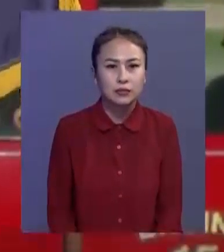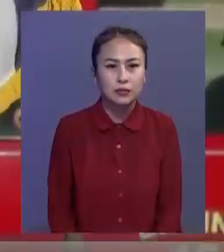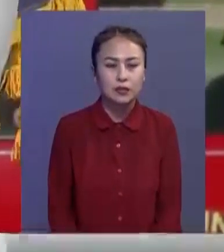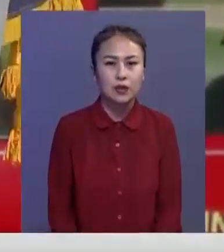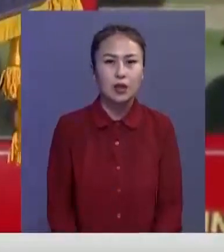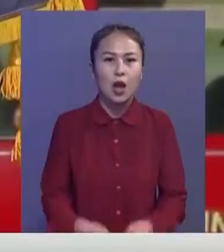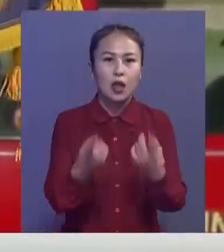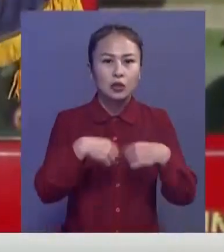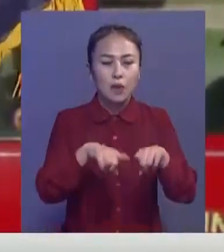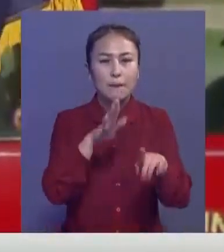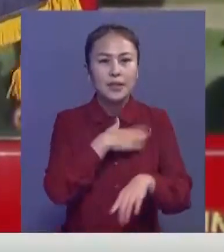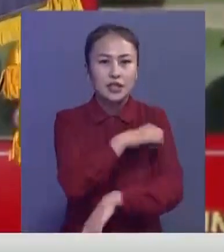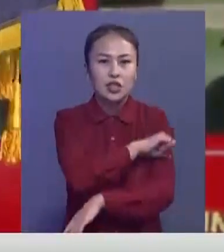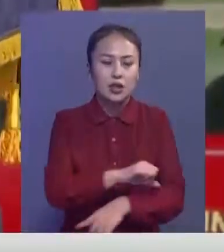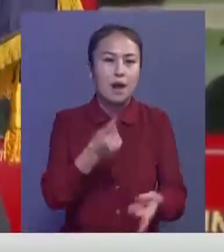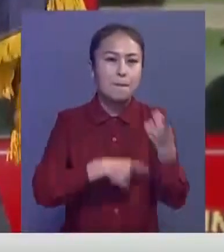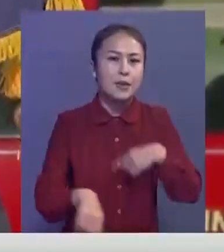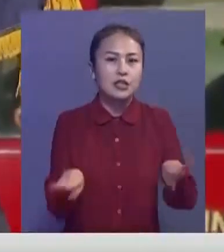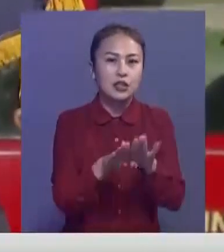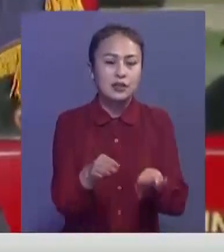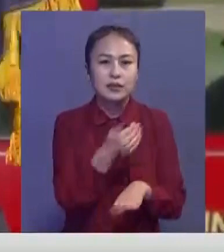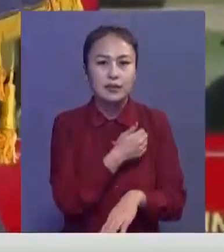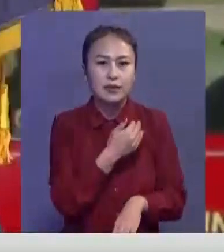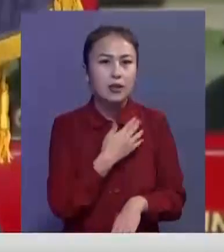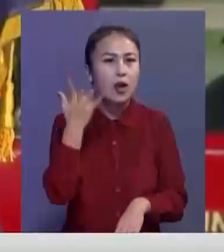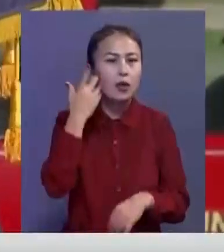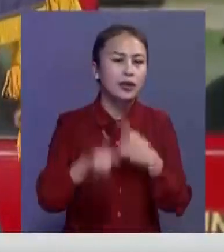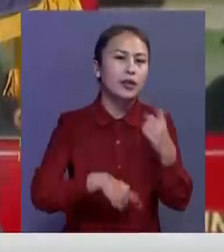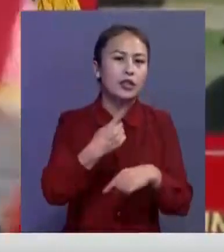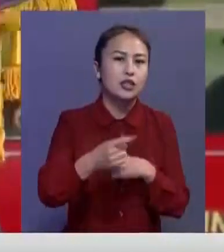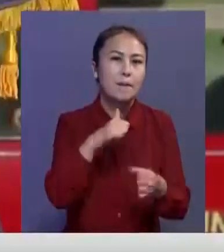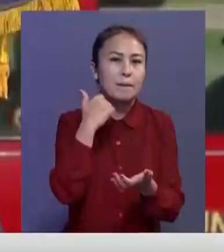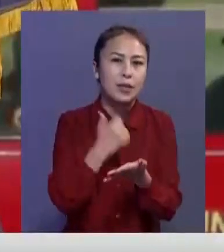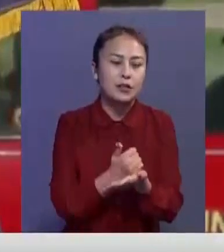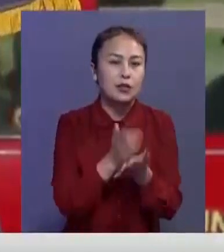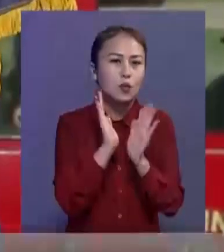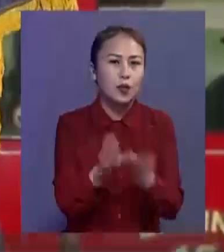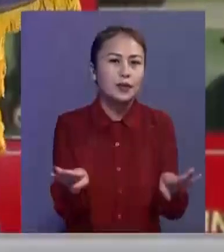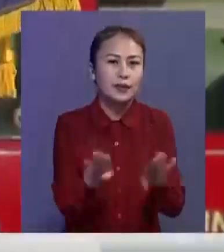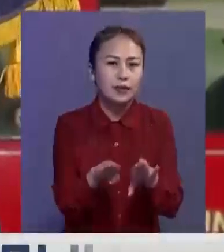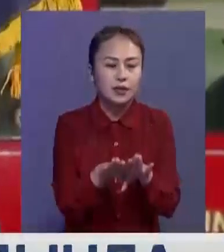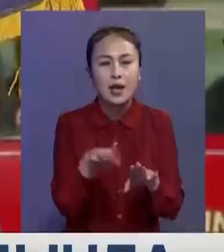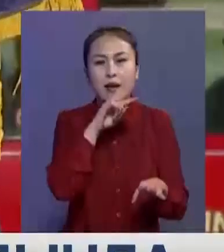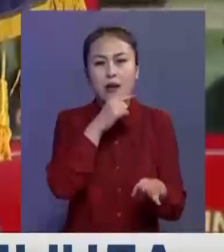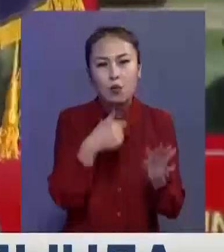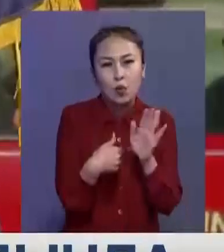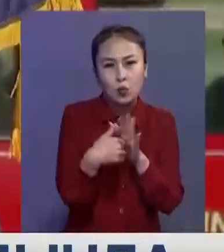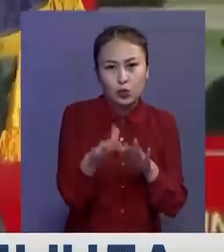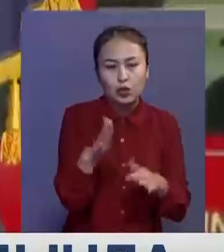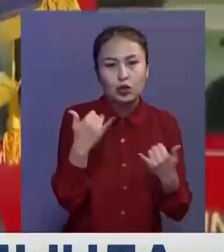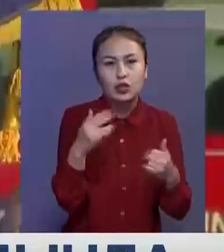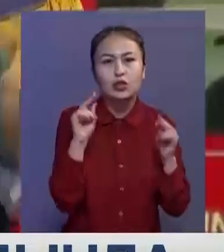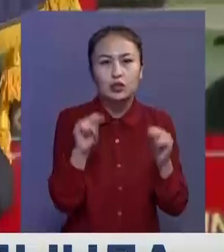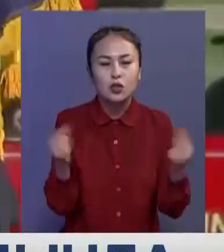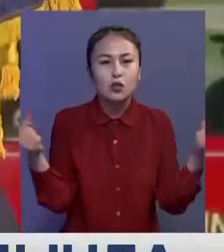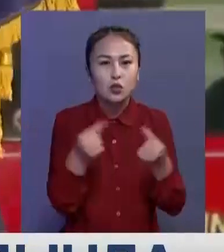Джо Байден біздің шекарамызды қайта жапқысы келеді. Ол ақ үйдің келесі басшысы болса, солай жасайды. Біздің экономикамыз жөнделіп келеді. Ол шындық.